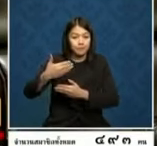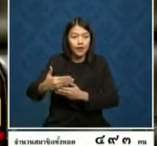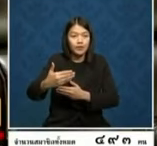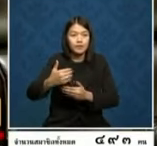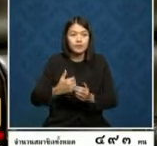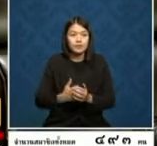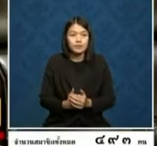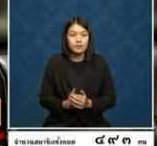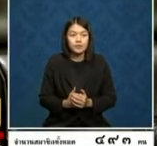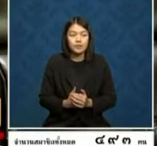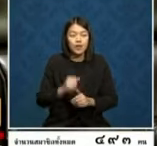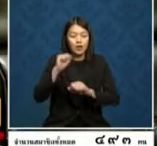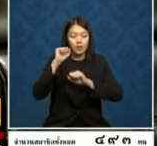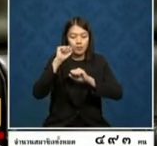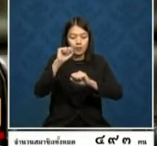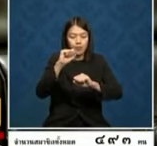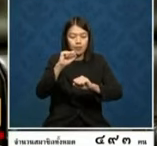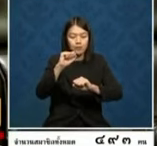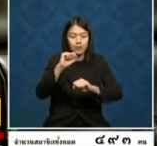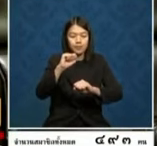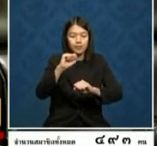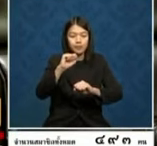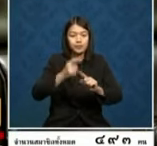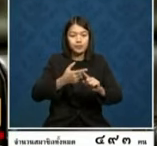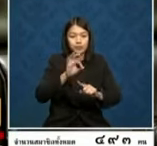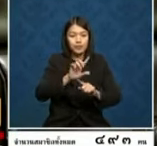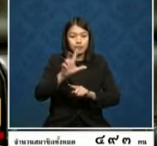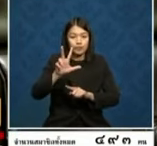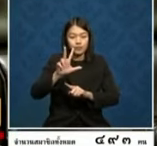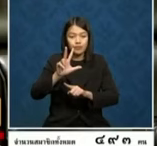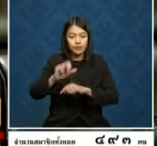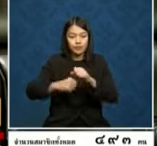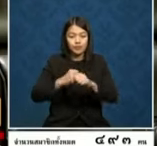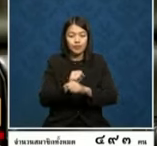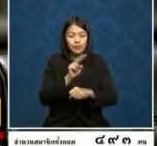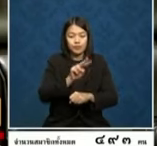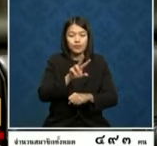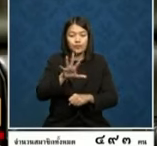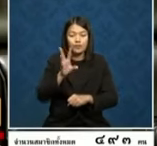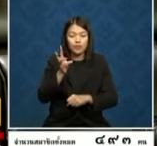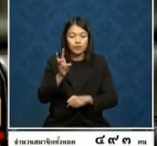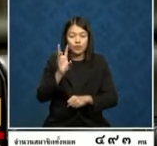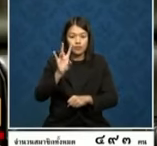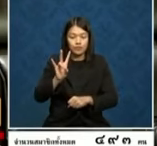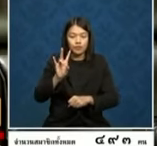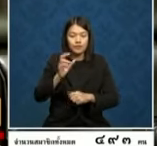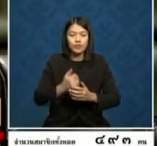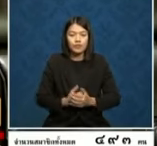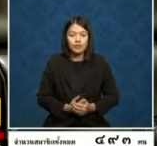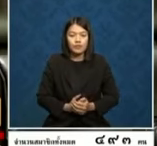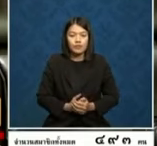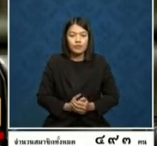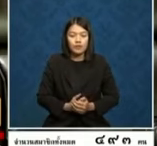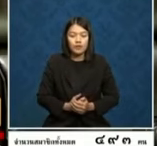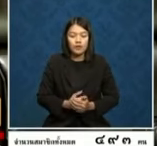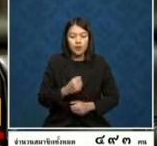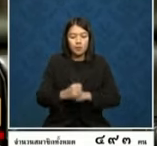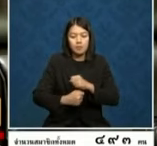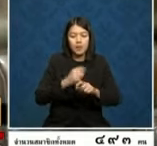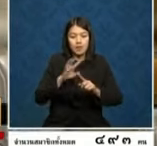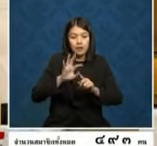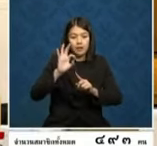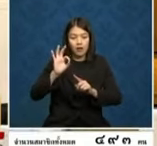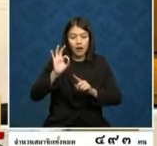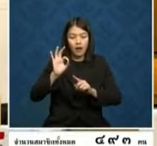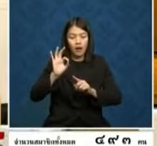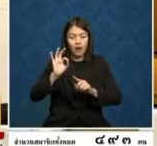ต้นไปประกาศณวันที่ 3กันยายนพุทธศักราช2567เป็นปีที่ 9